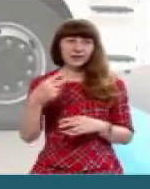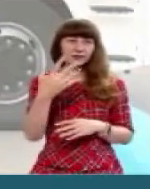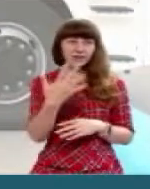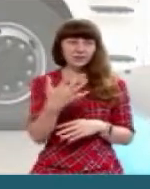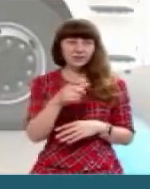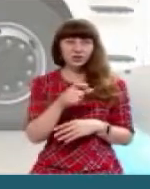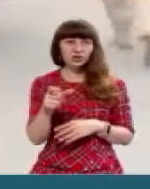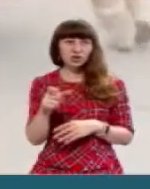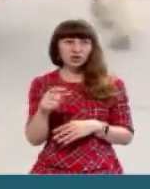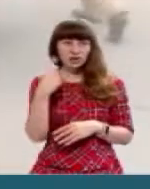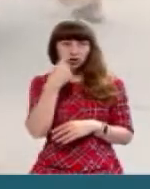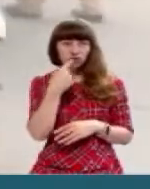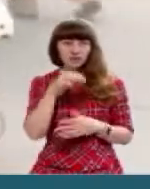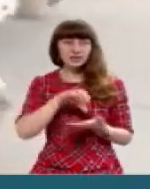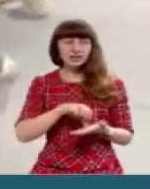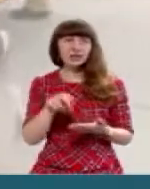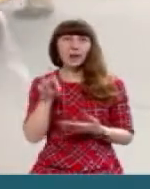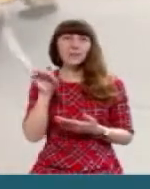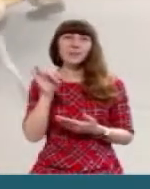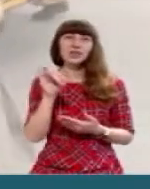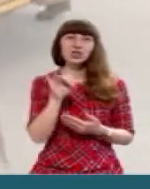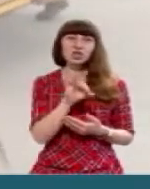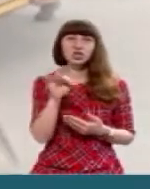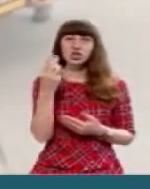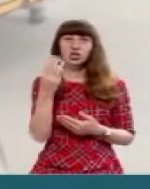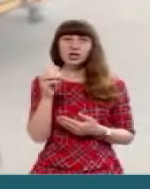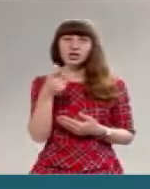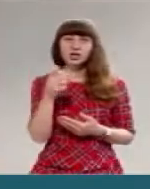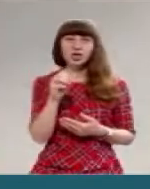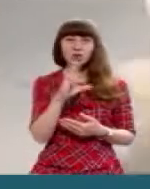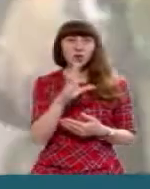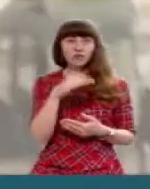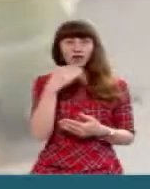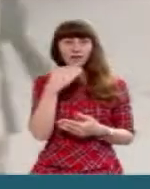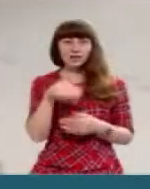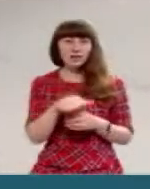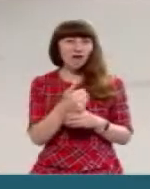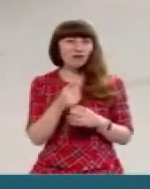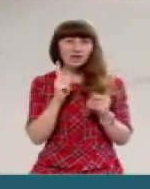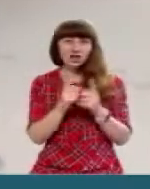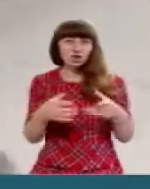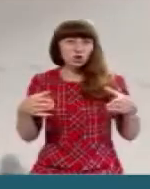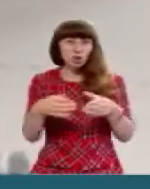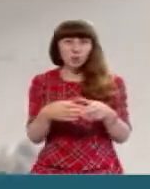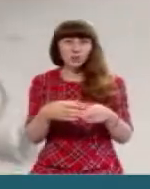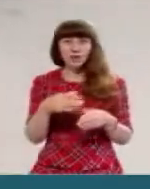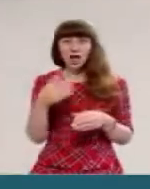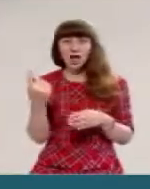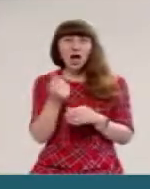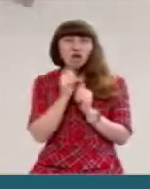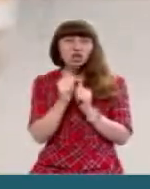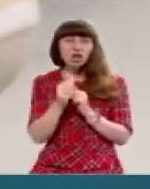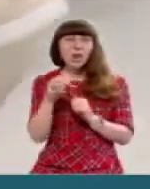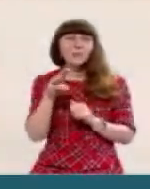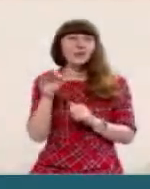cherokee еще состава до mercy генов своей работе главным считает собранность на службе дорога каждая минута говорит спасатель найти